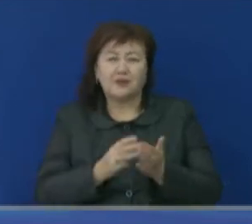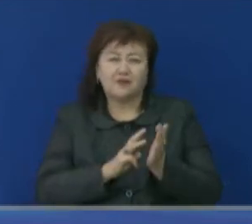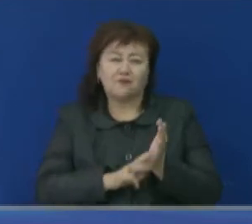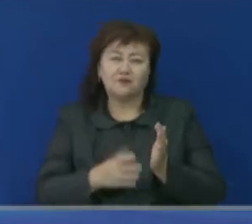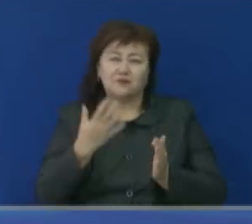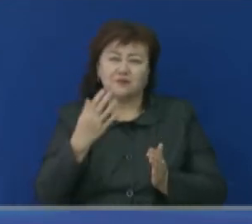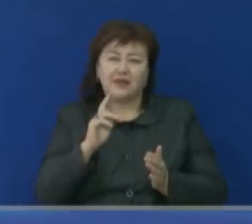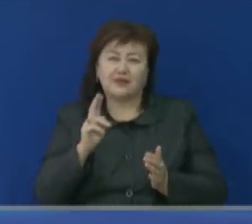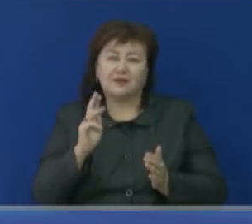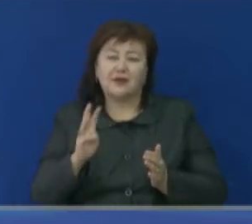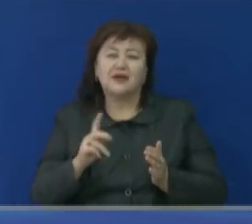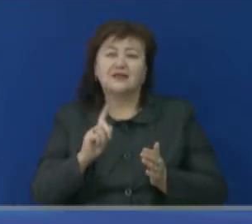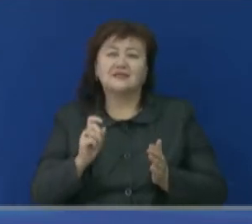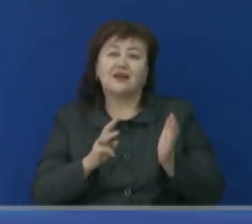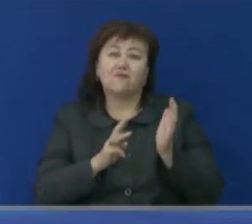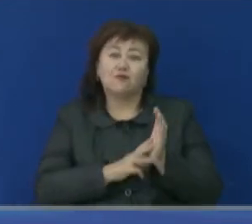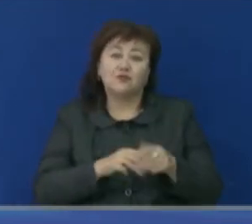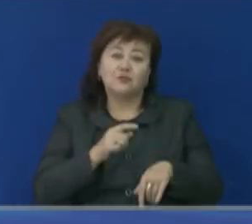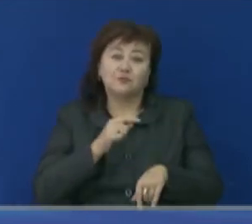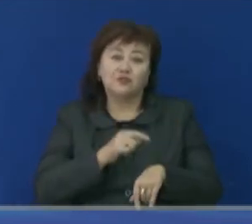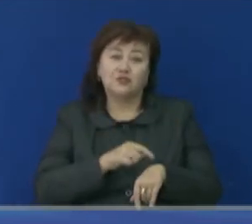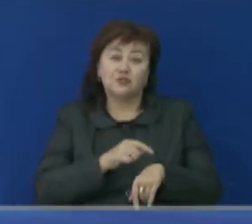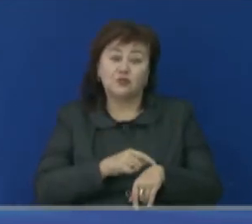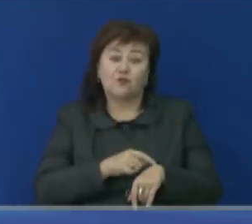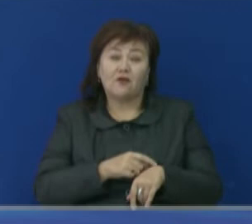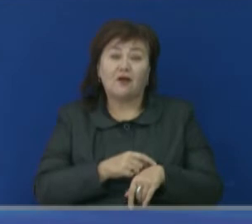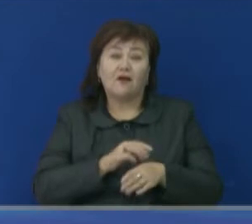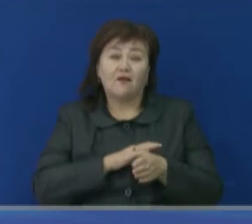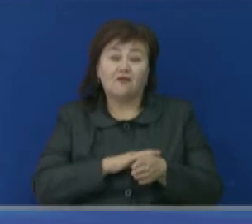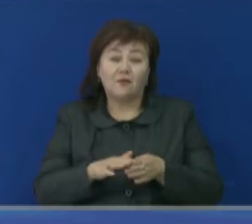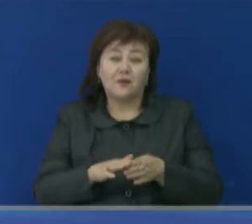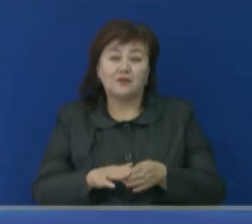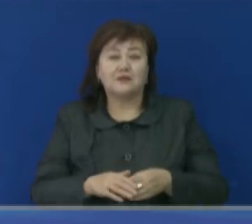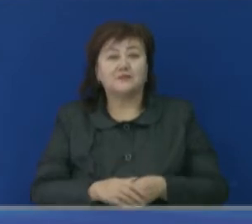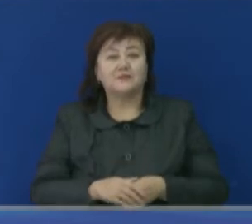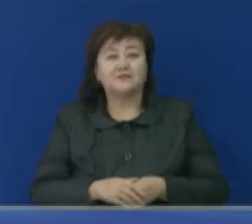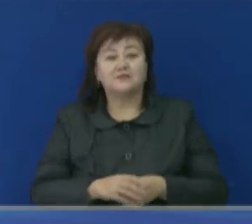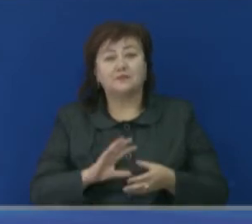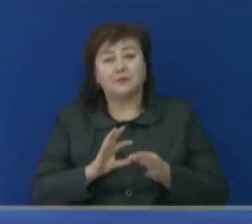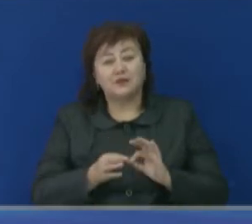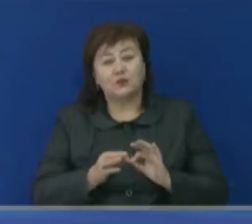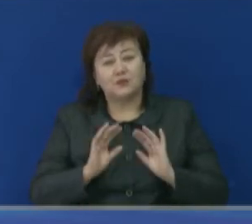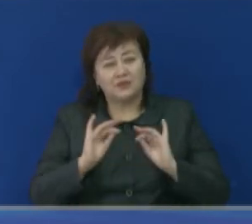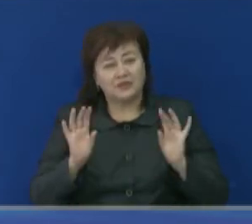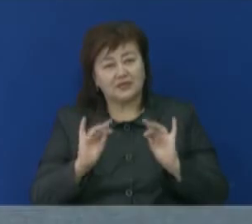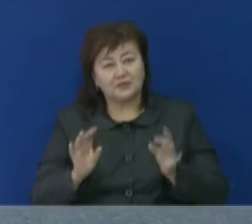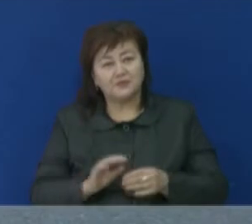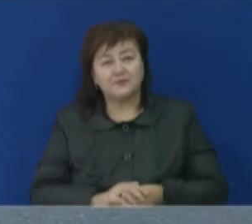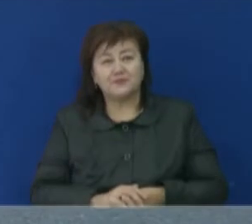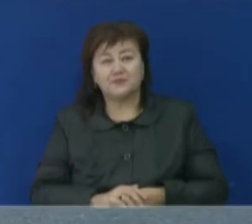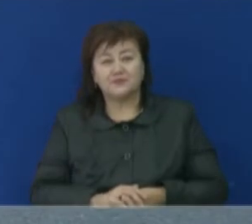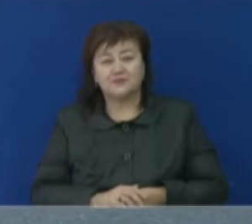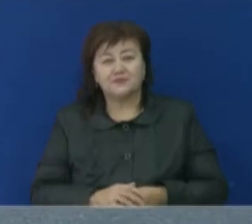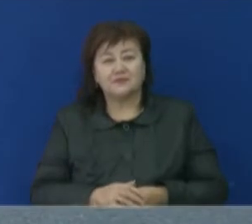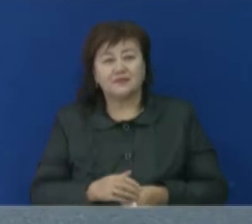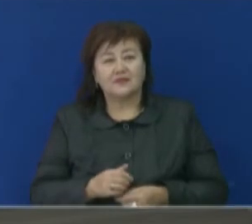8 сағатта еңсеру арқылы жазушының мұрасына жас буынның назарын аудартуды мақсат еткен. Толығырақ сюжетте. Күні